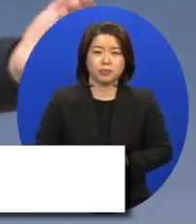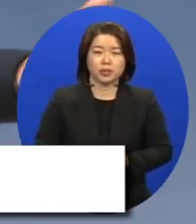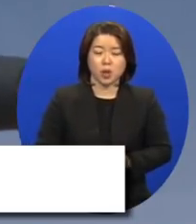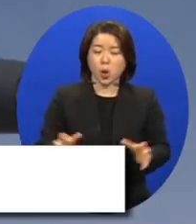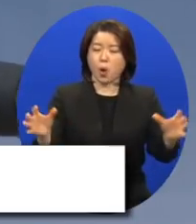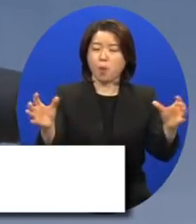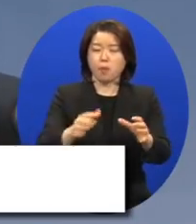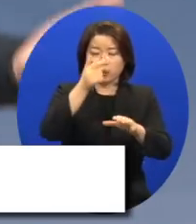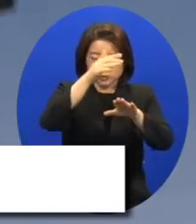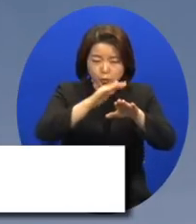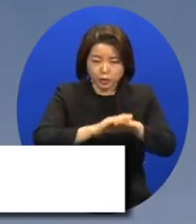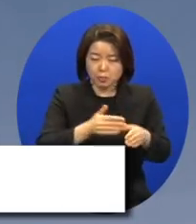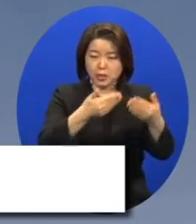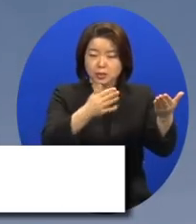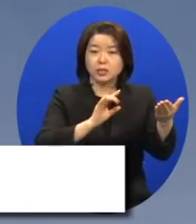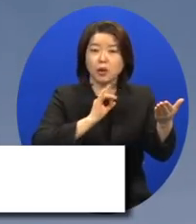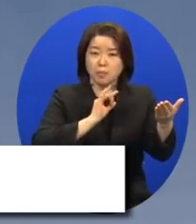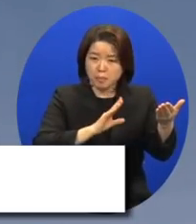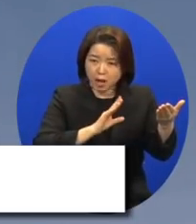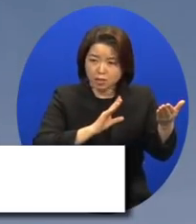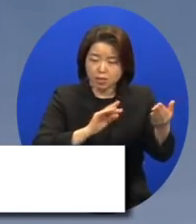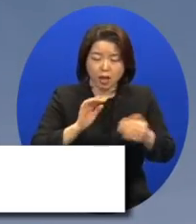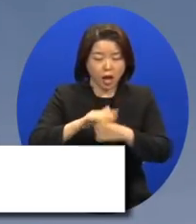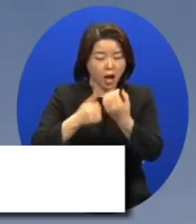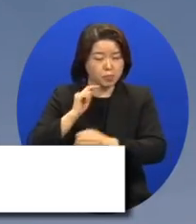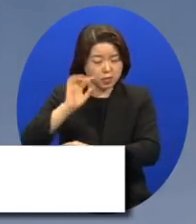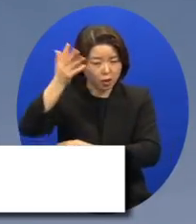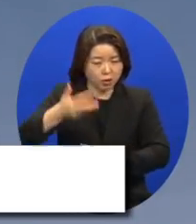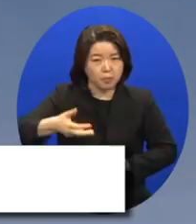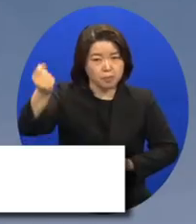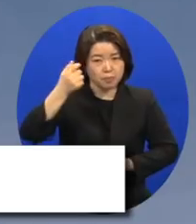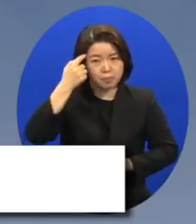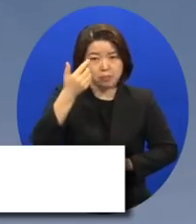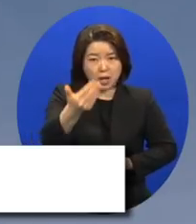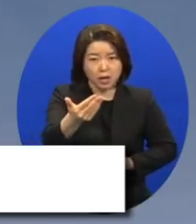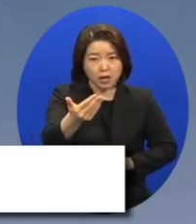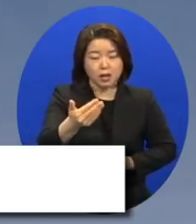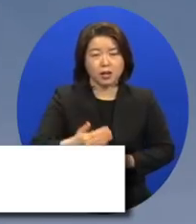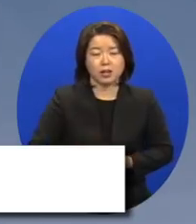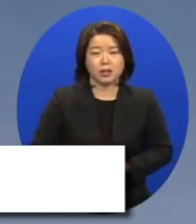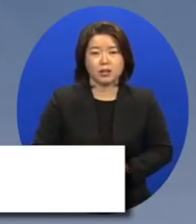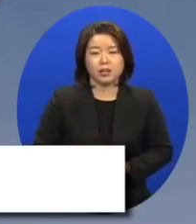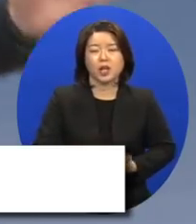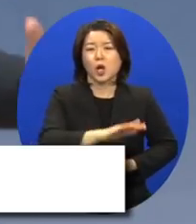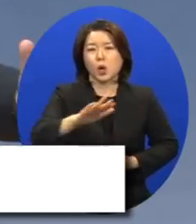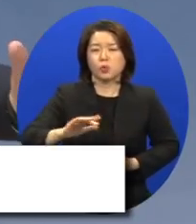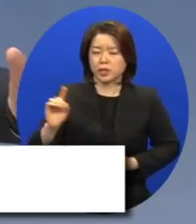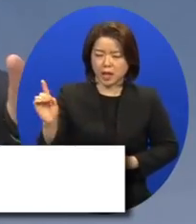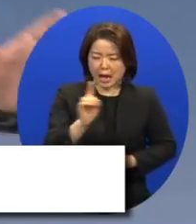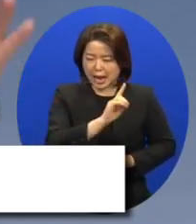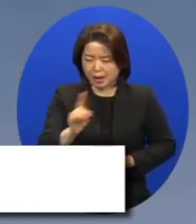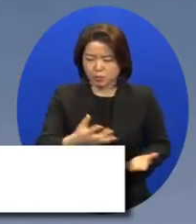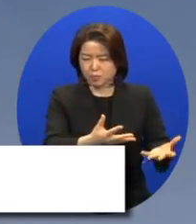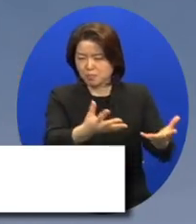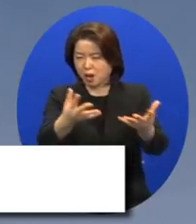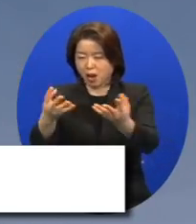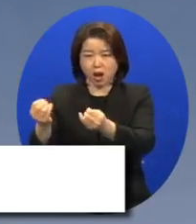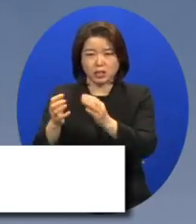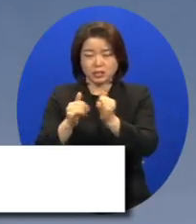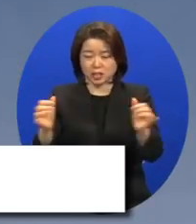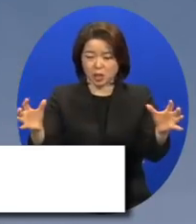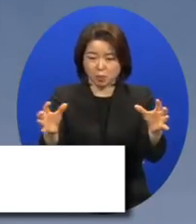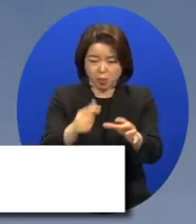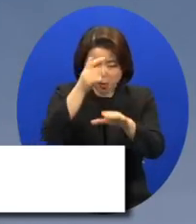모여서 예배드리는 것만으로 하나님께서 영광을 받으실 수 있겠습니까 우리가 아무리 많은 사람이 모여 예배